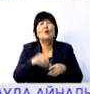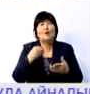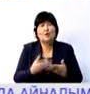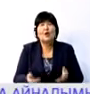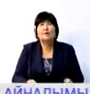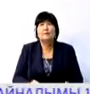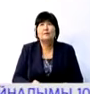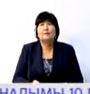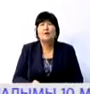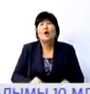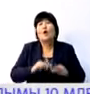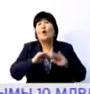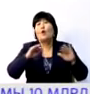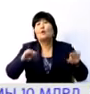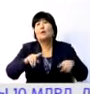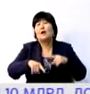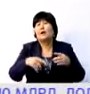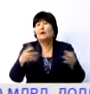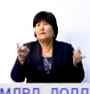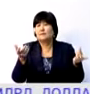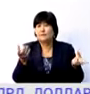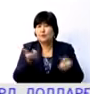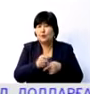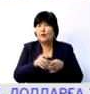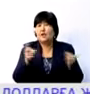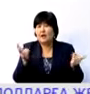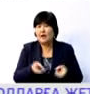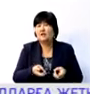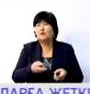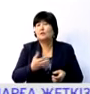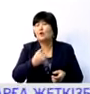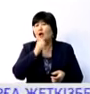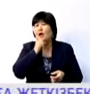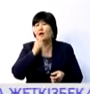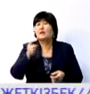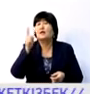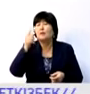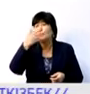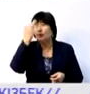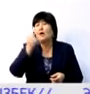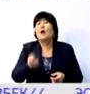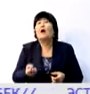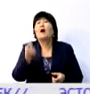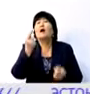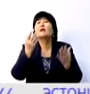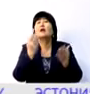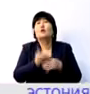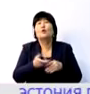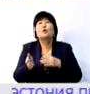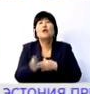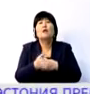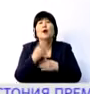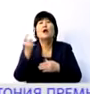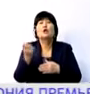өте қажет деп ойлаймын. Себебі ұрпақ ұмытпау керек өзінің ата-бабасын, тегін ұмытпау керек, қайдан шыққан осы балық